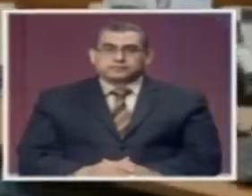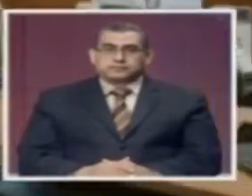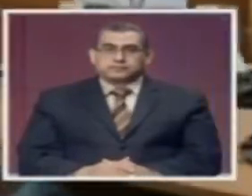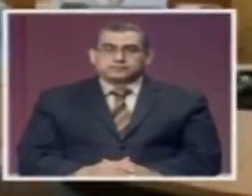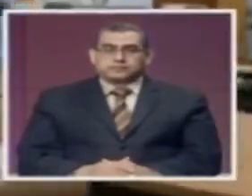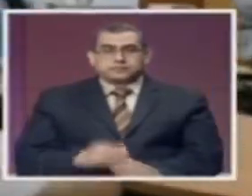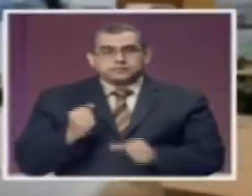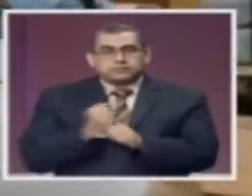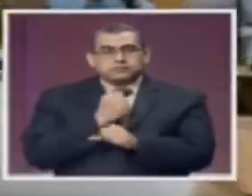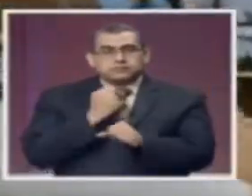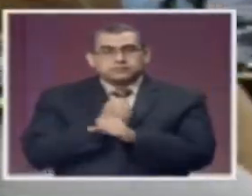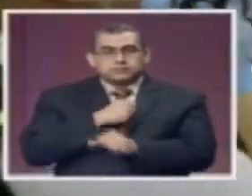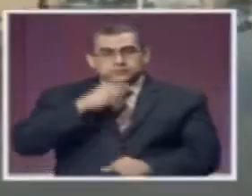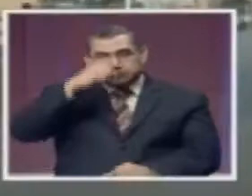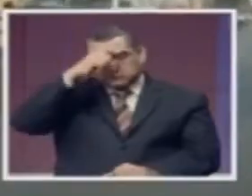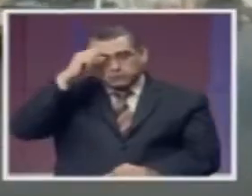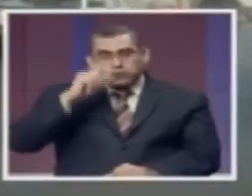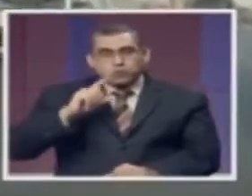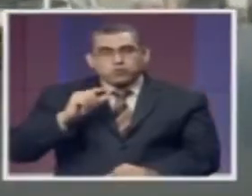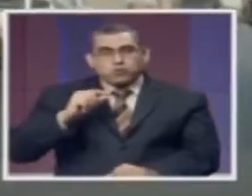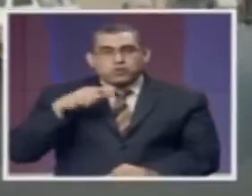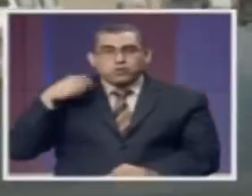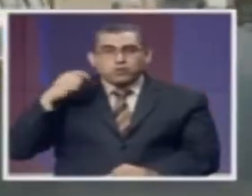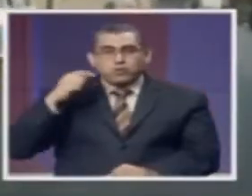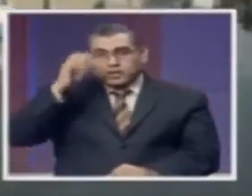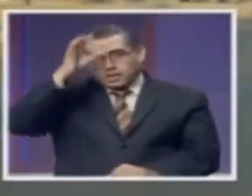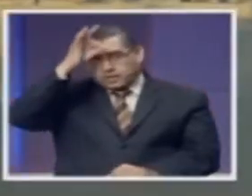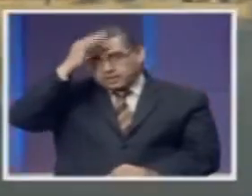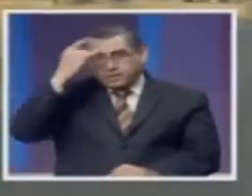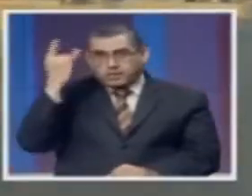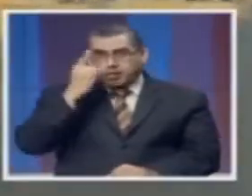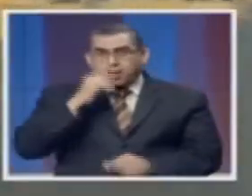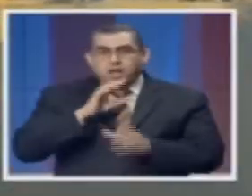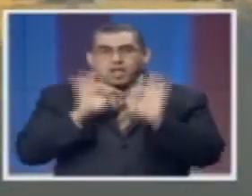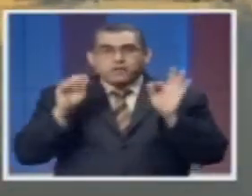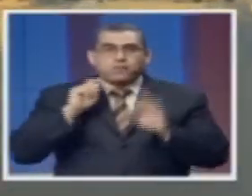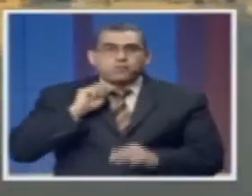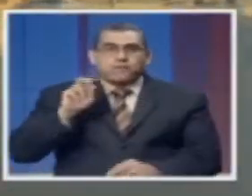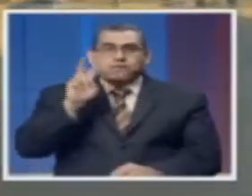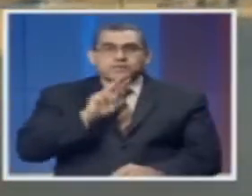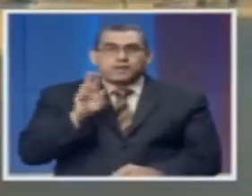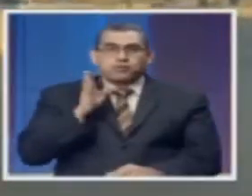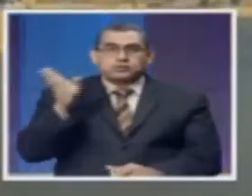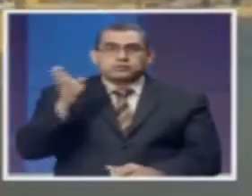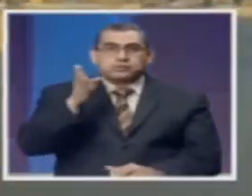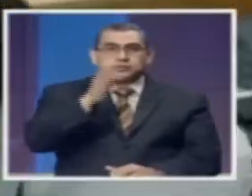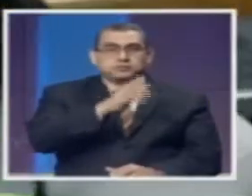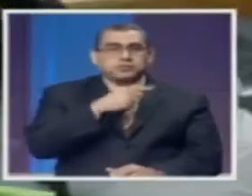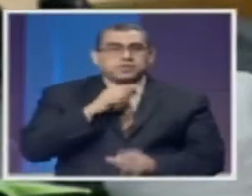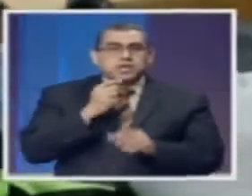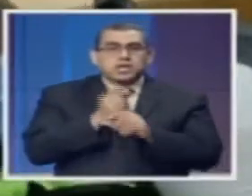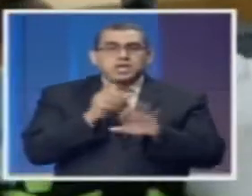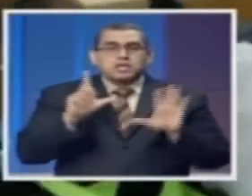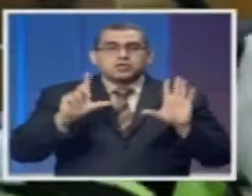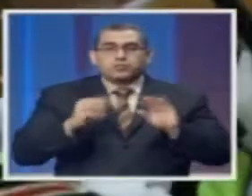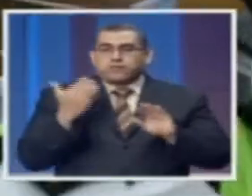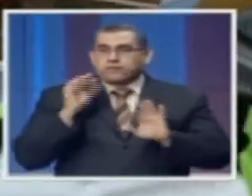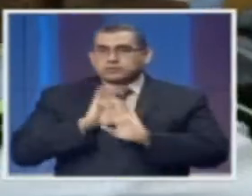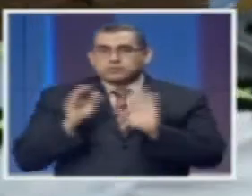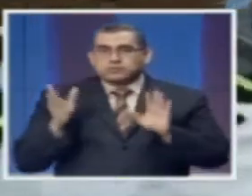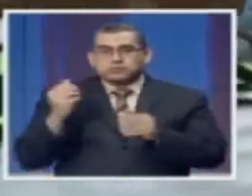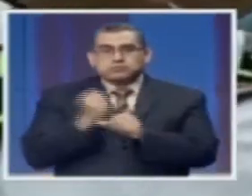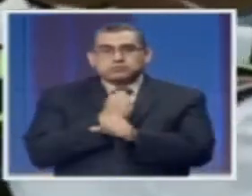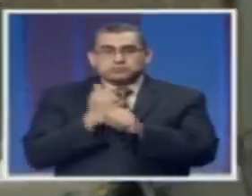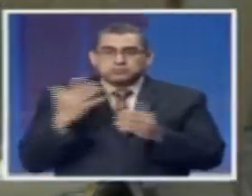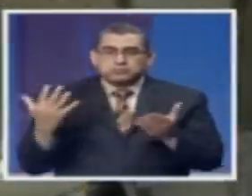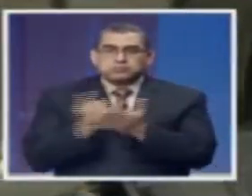جهود متميزة لأجهزة وزارة الداخلية على مستوى الجمهورية خلال أسبوع، حققت خلالها